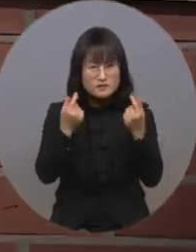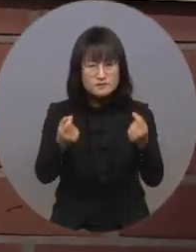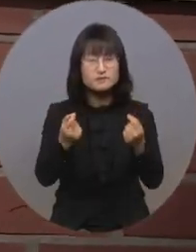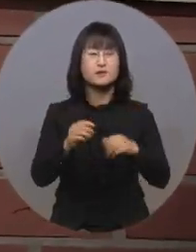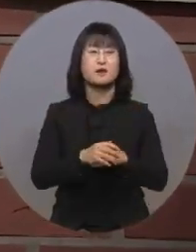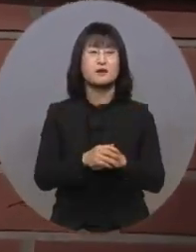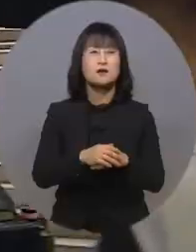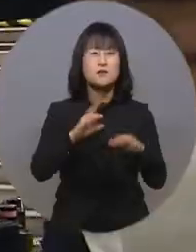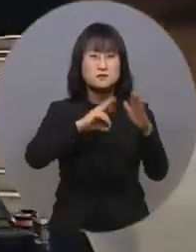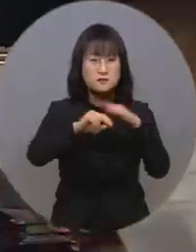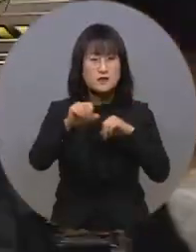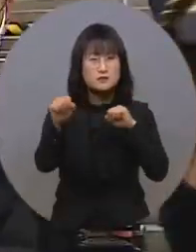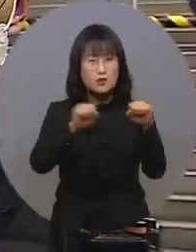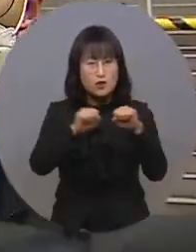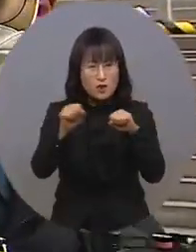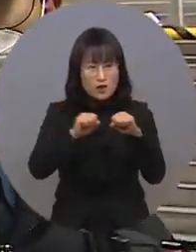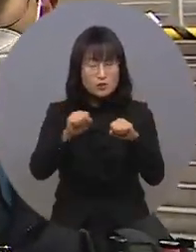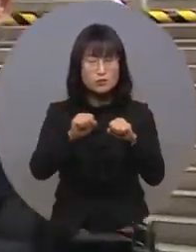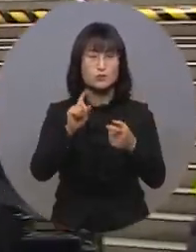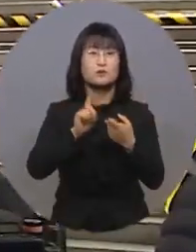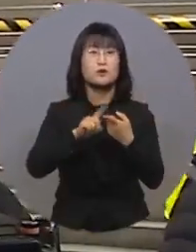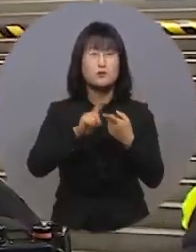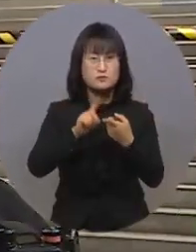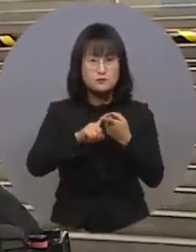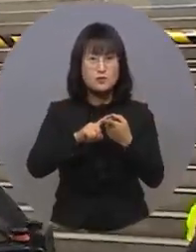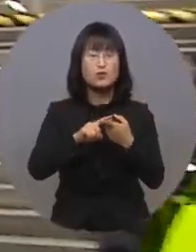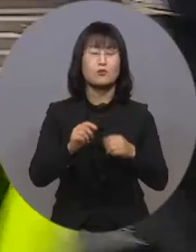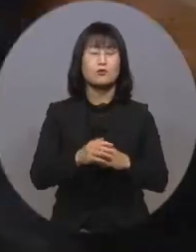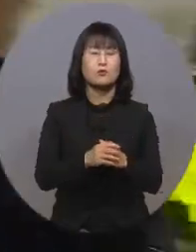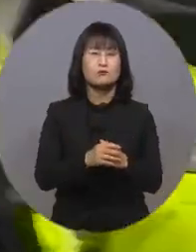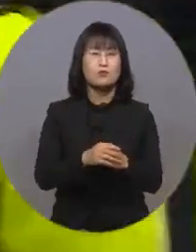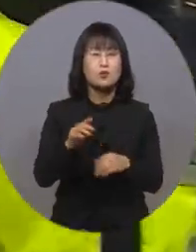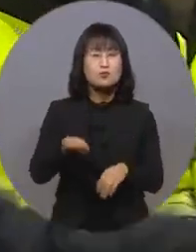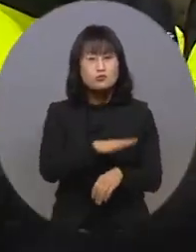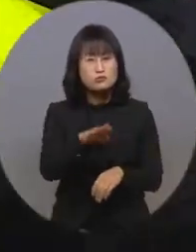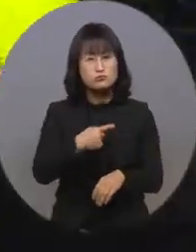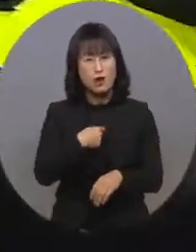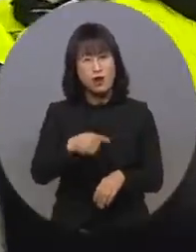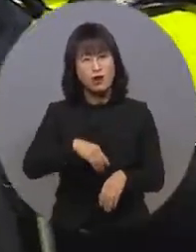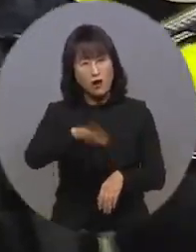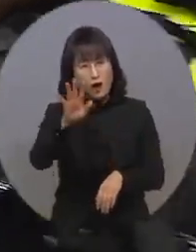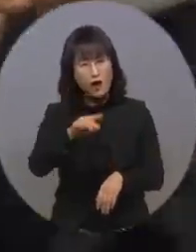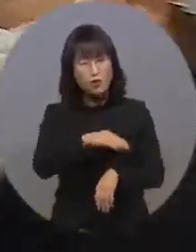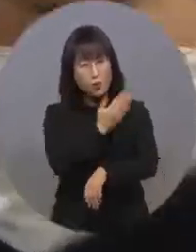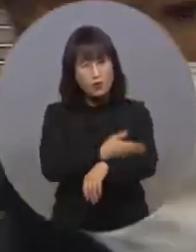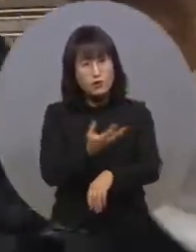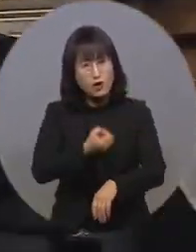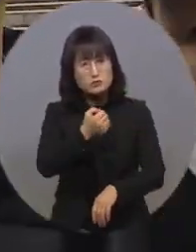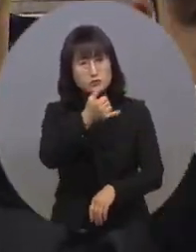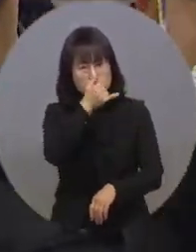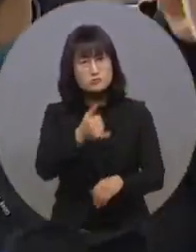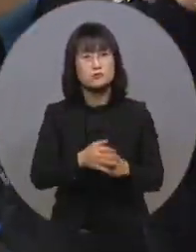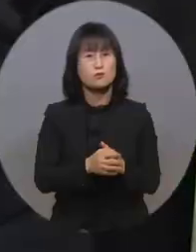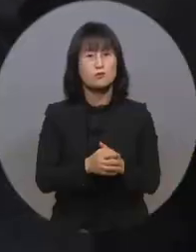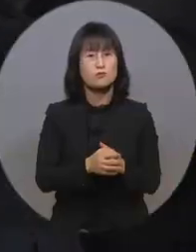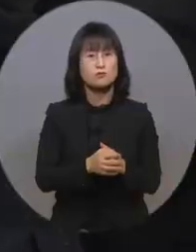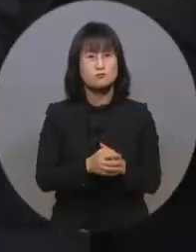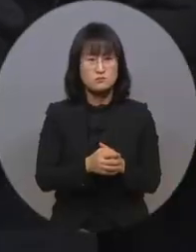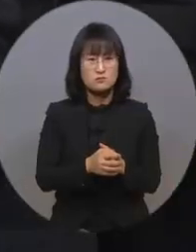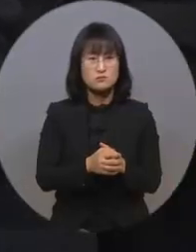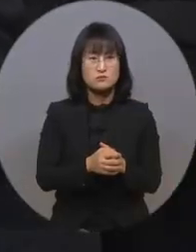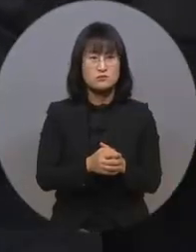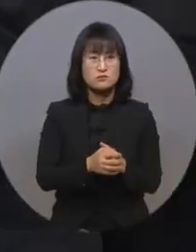행동은 통행 나면 나도 갈 수 있는 거 아니에요 지금. 있잖아 지금. 그러니까 같이 하는 거야.